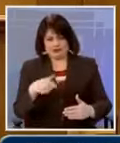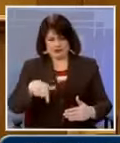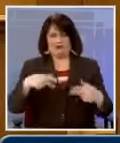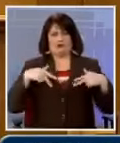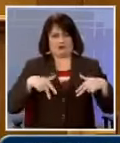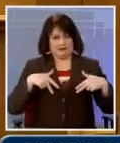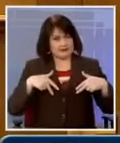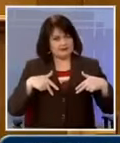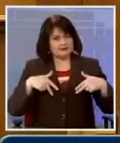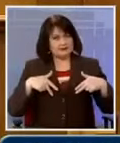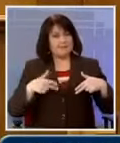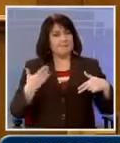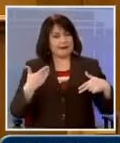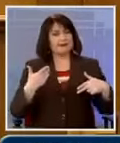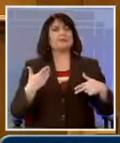στην κυβέρνησή μας,